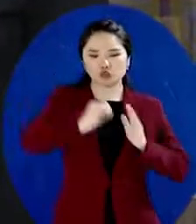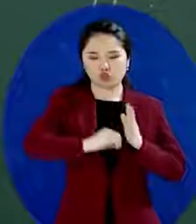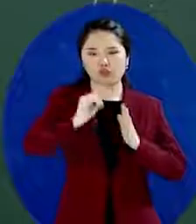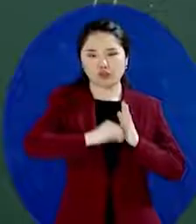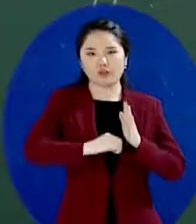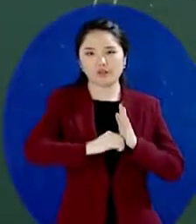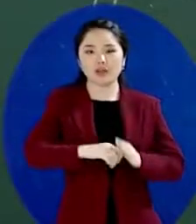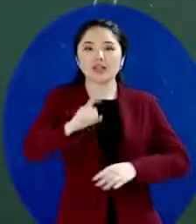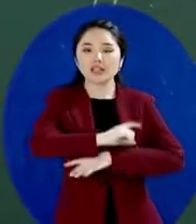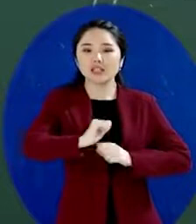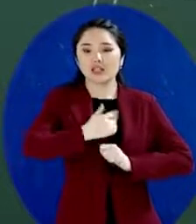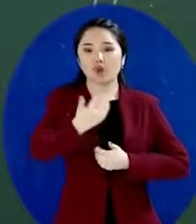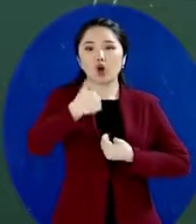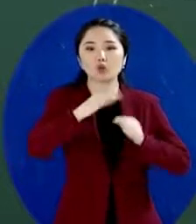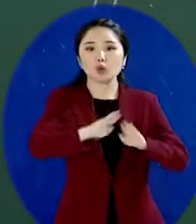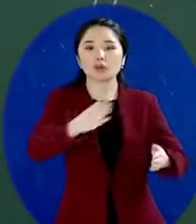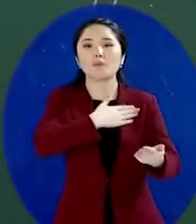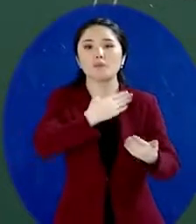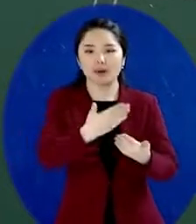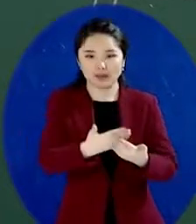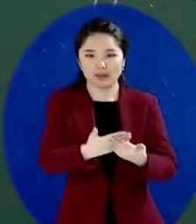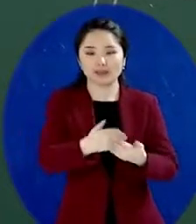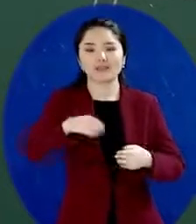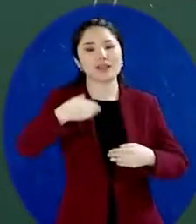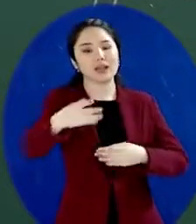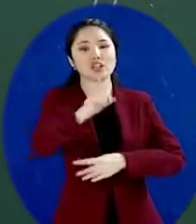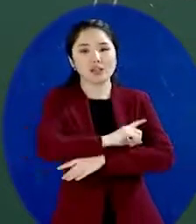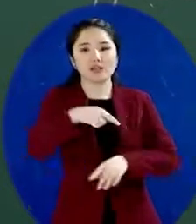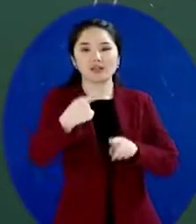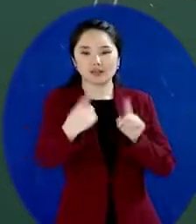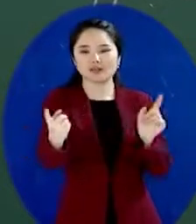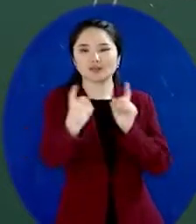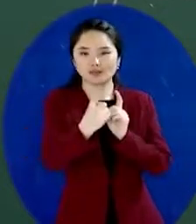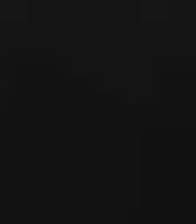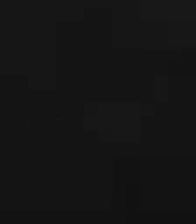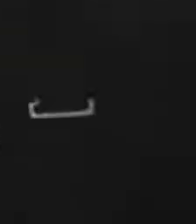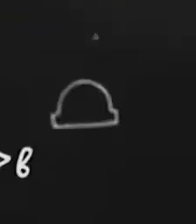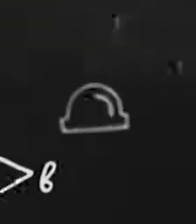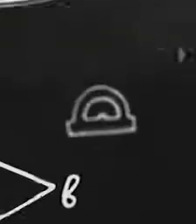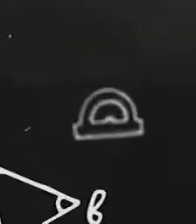Хичээлдээ идэвхтэй оролцсон хүмүүстээ баярлалаа. Дараагийн хичээлээр уулзцгаая.